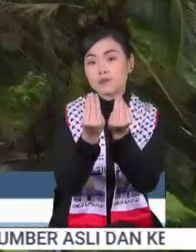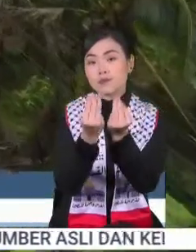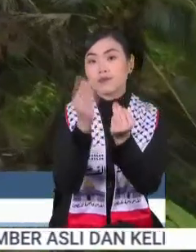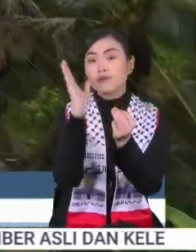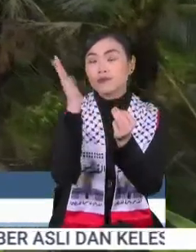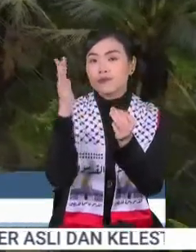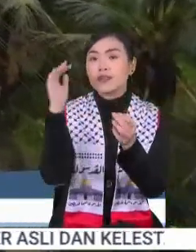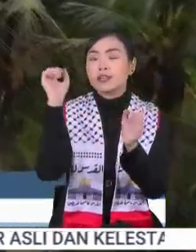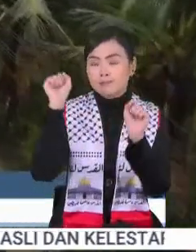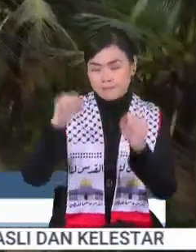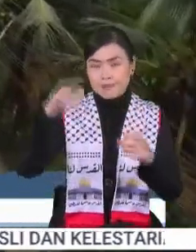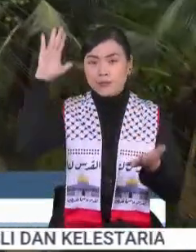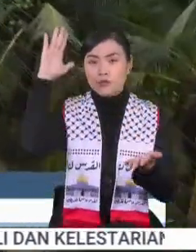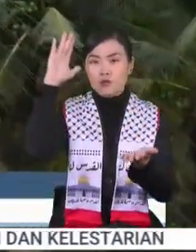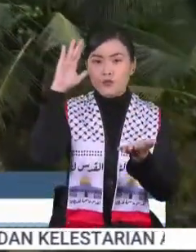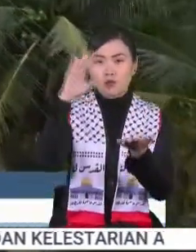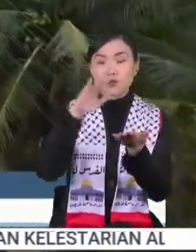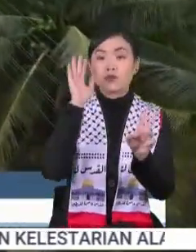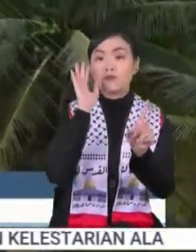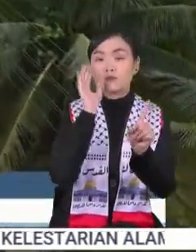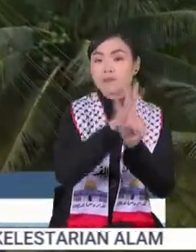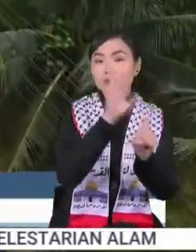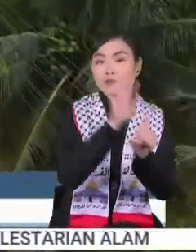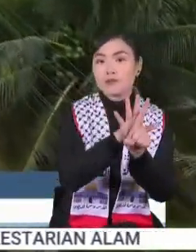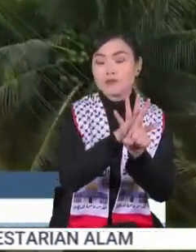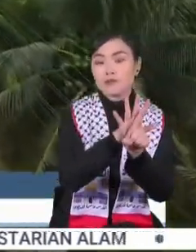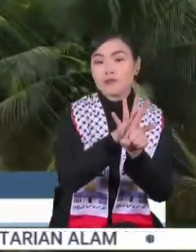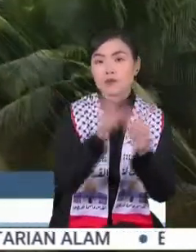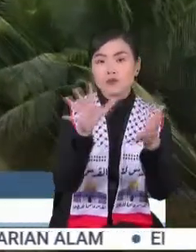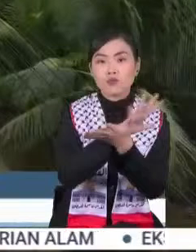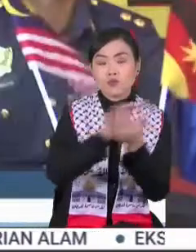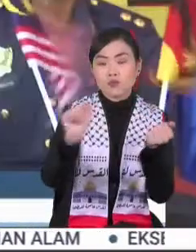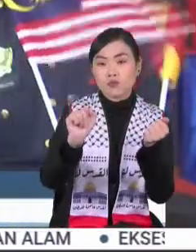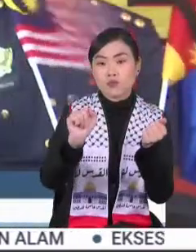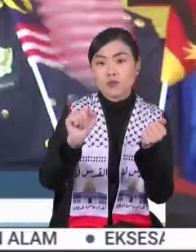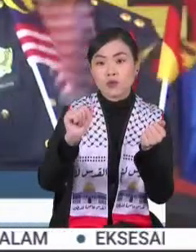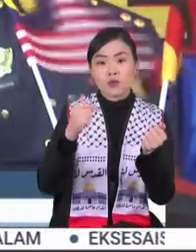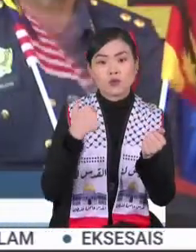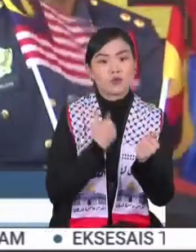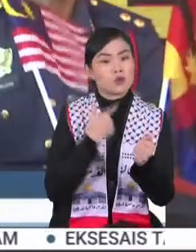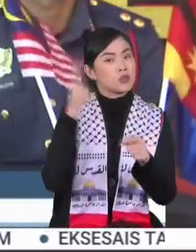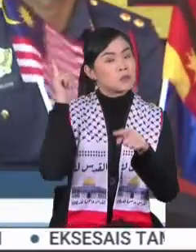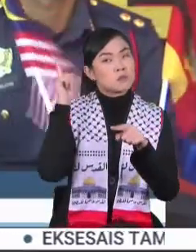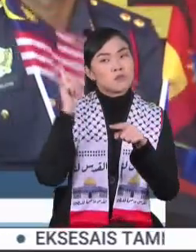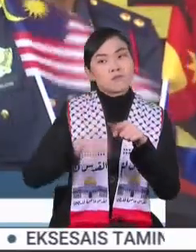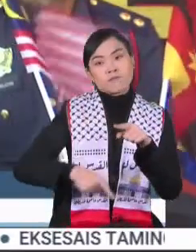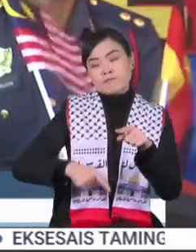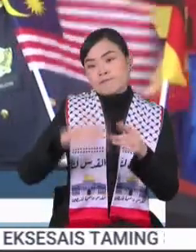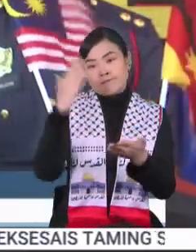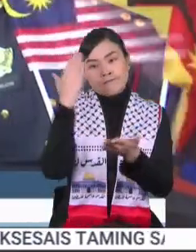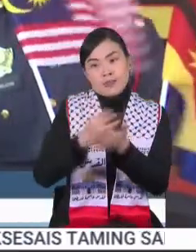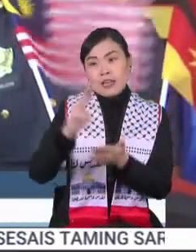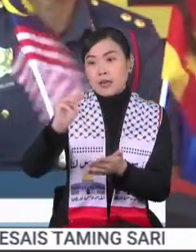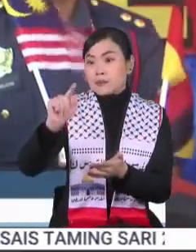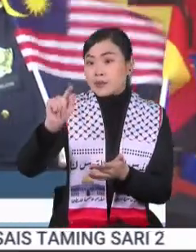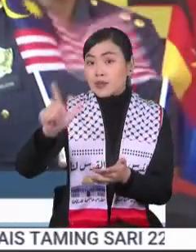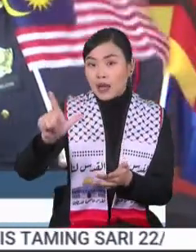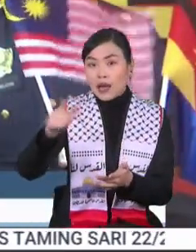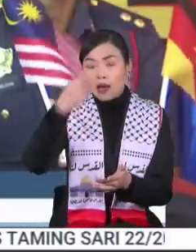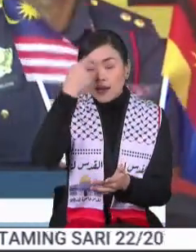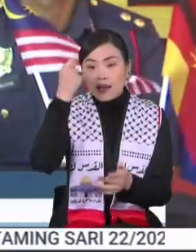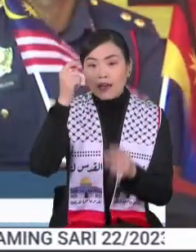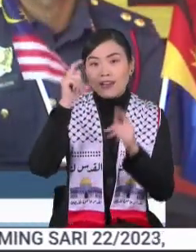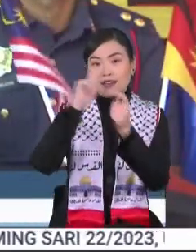akan dapat mengurangkan impak a kegusaran kita tidak boleh menghalang mtl sebab perubahan